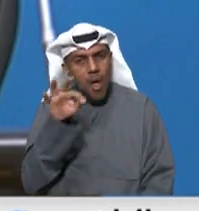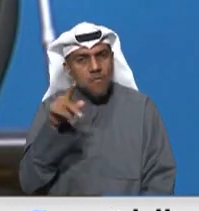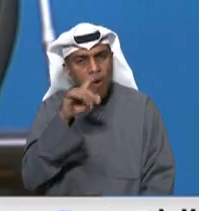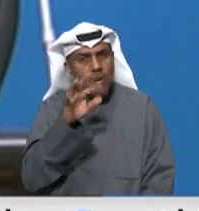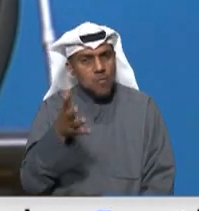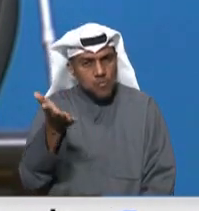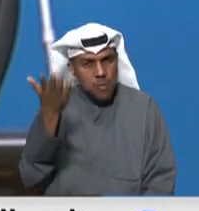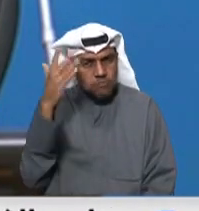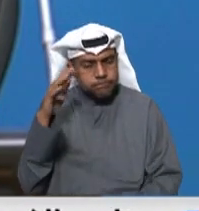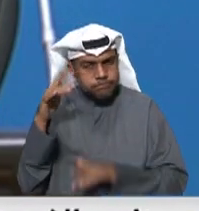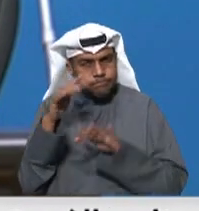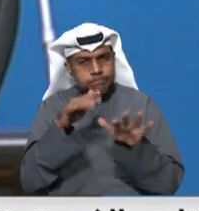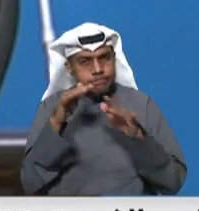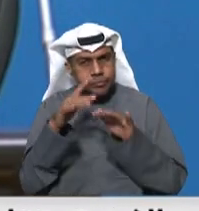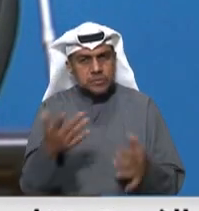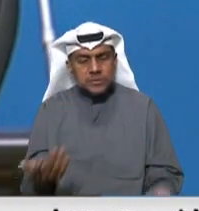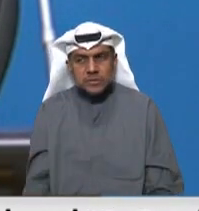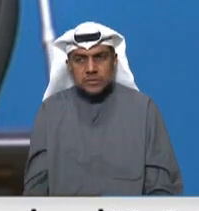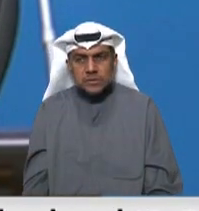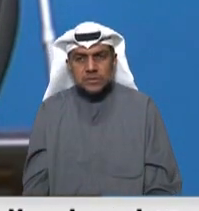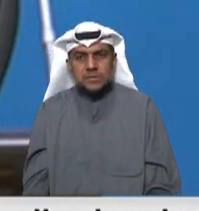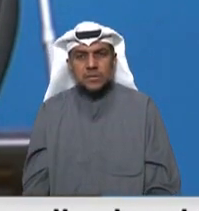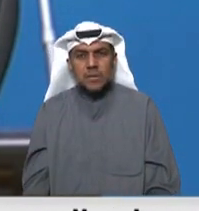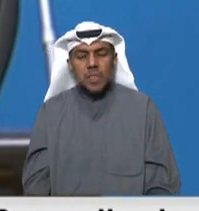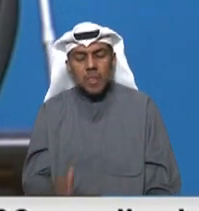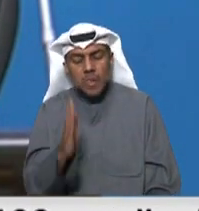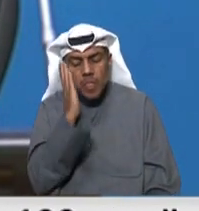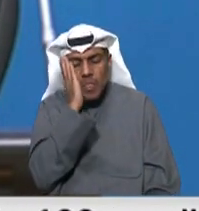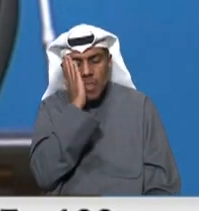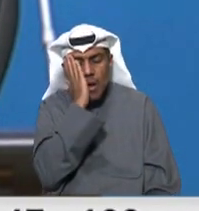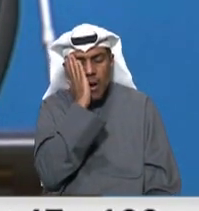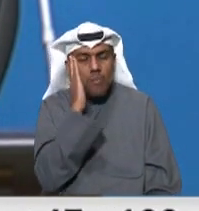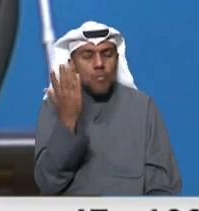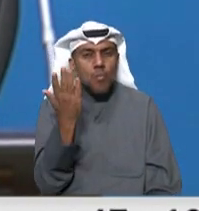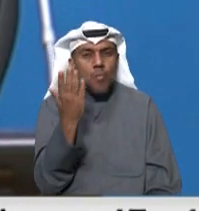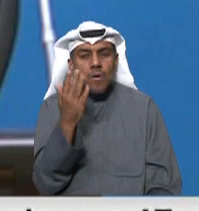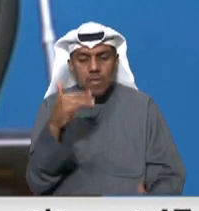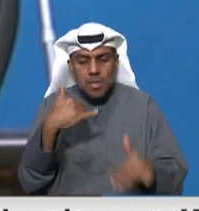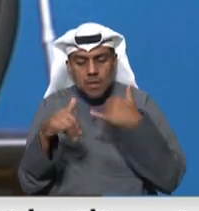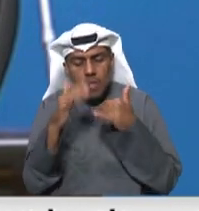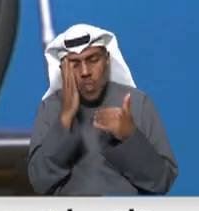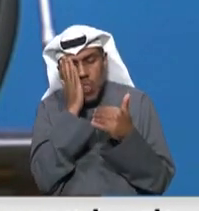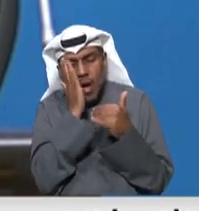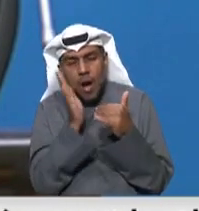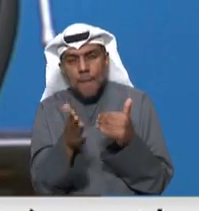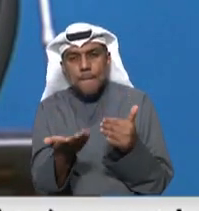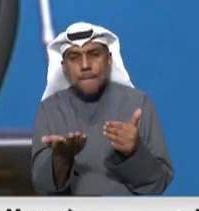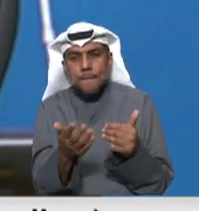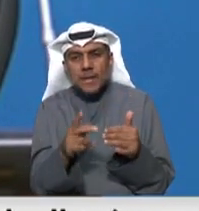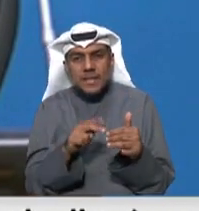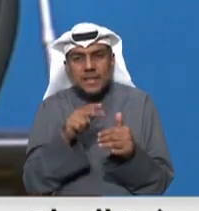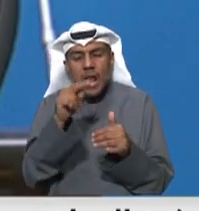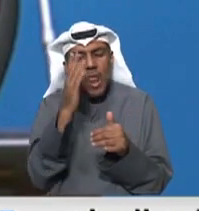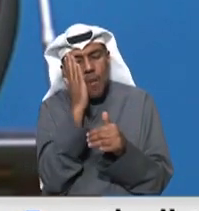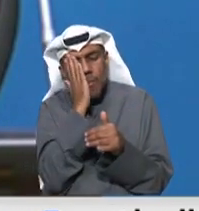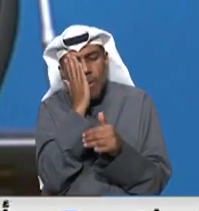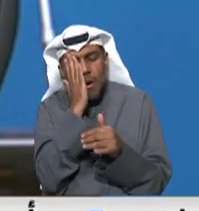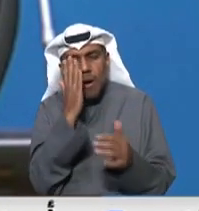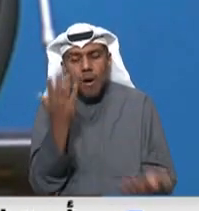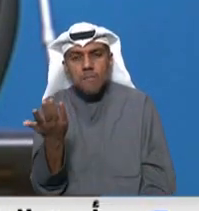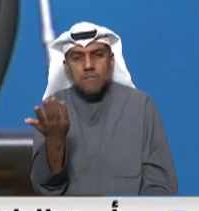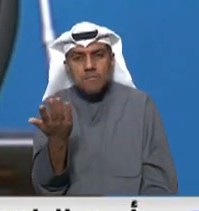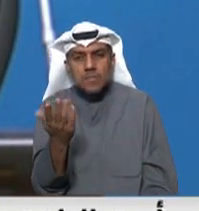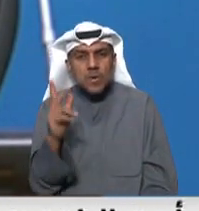عشرات الالاف منهم يعيشون في غرف العمليات ويعيشون في الممرات وكذلك في السلالم ويستقبل قسم